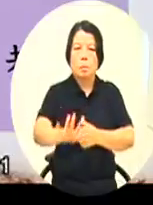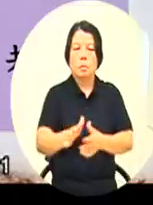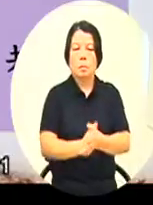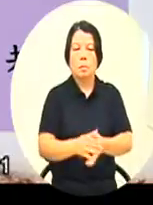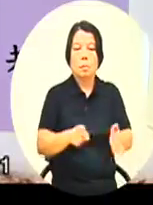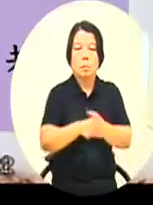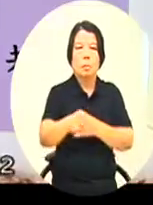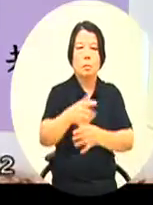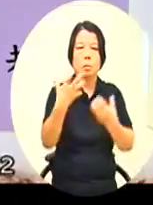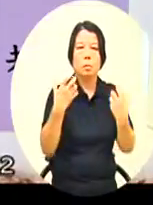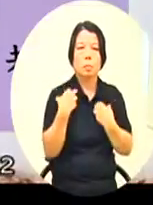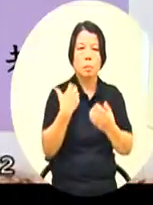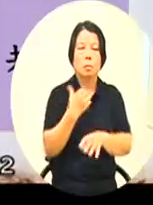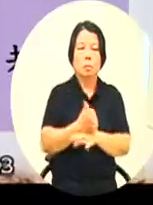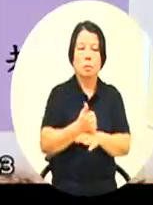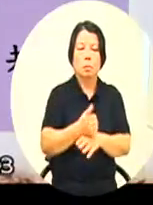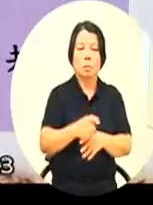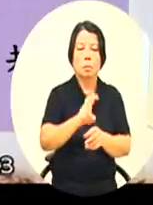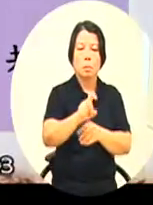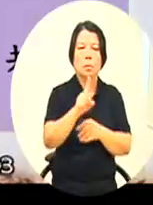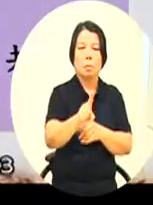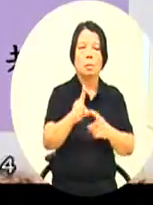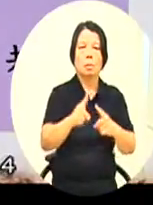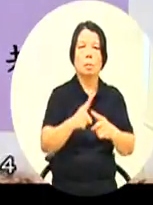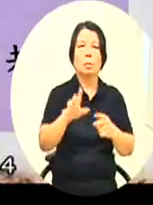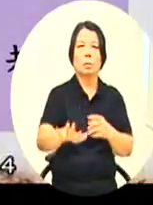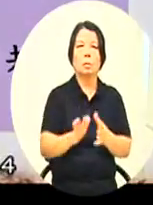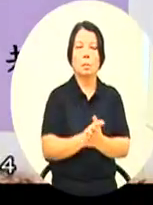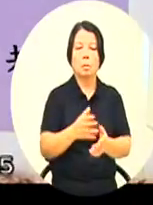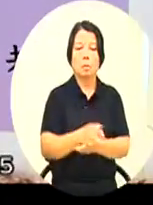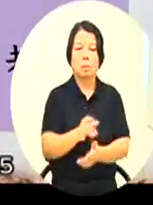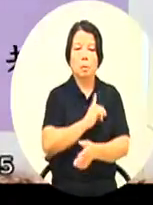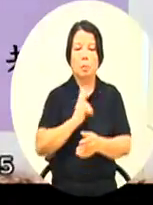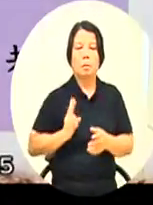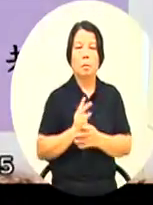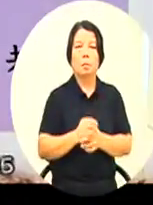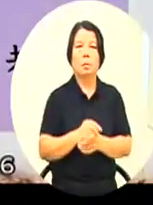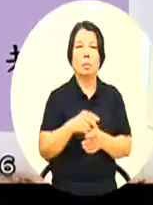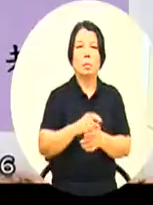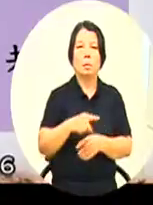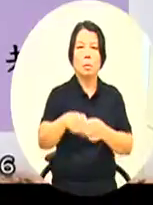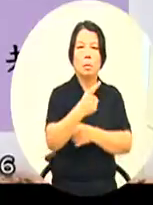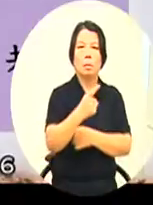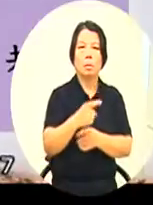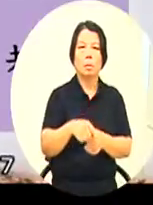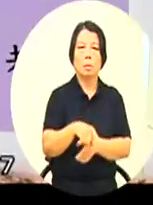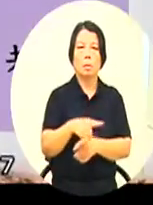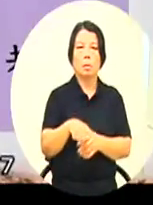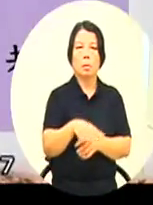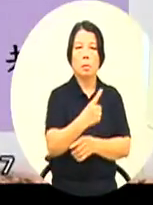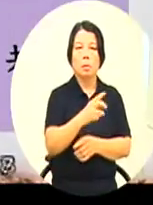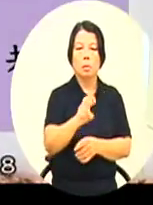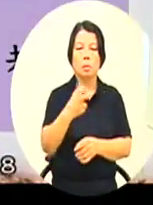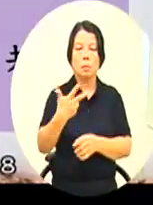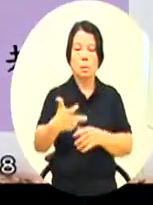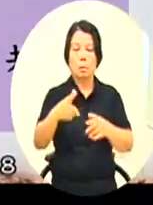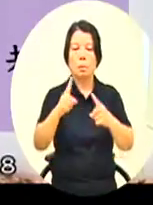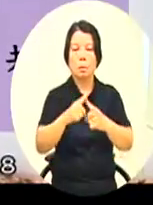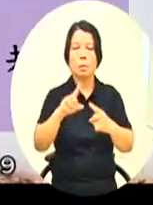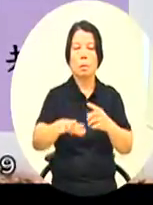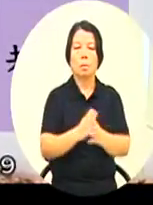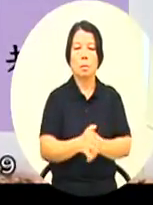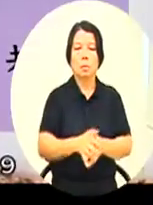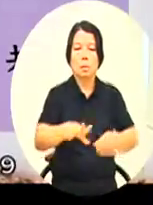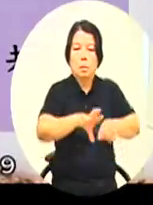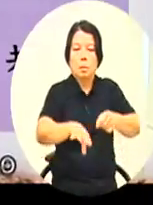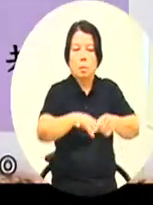专任教授哈，就是有21位哈，然后我们的兼任教授大概到120几名到150名，事实上是把南部